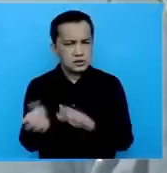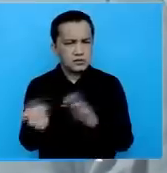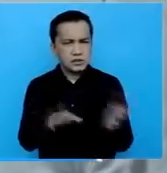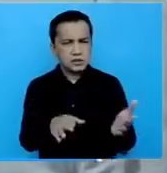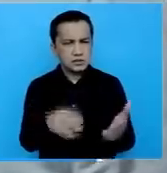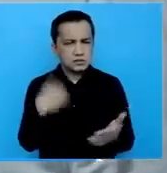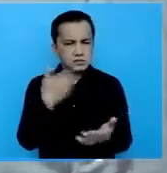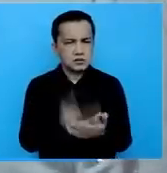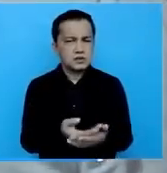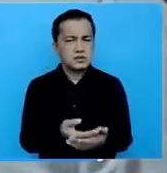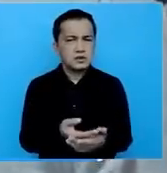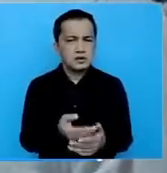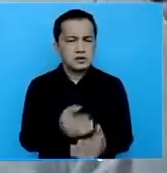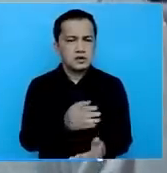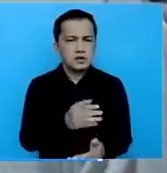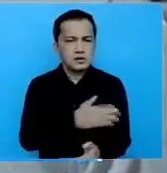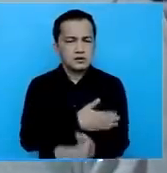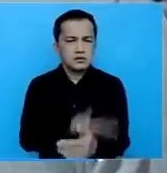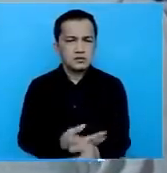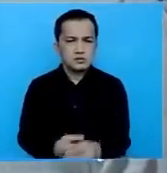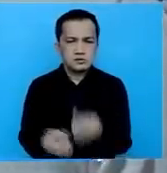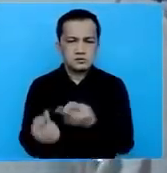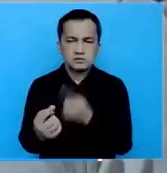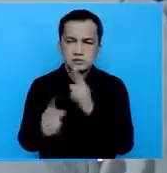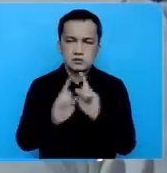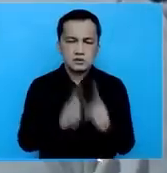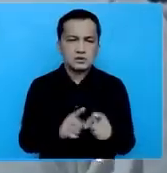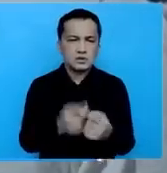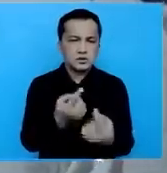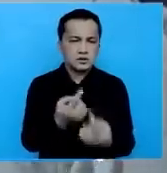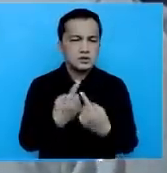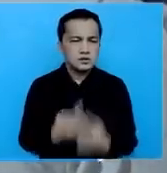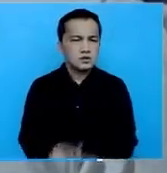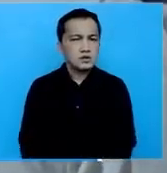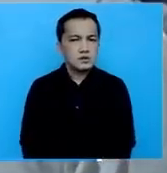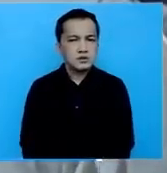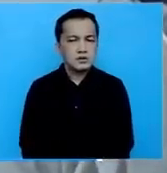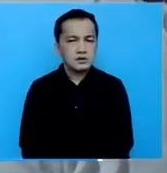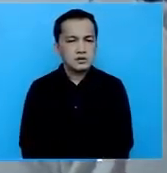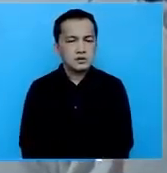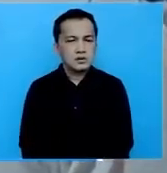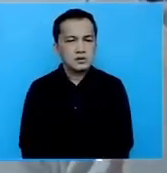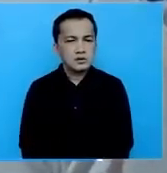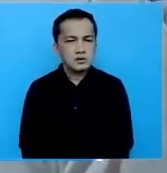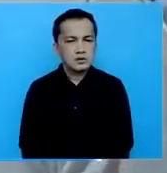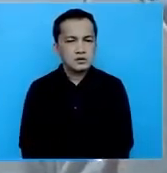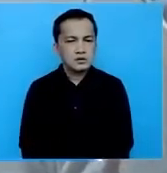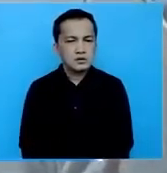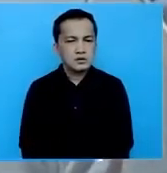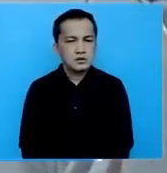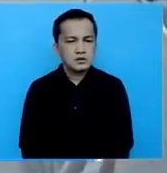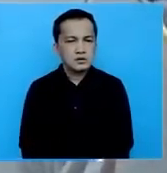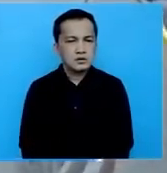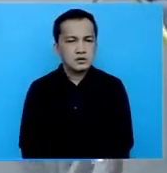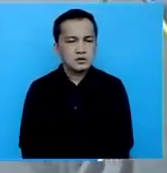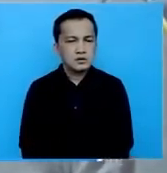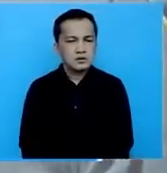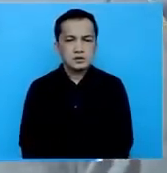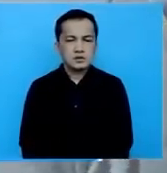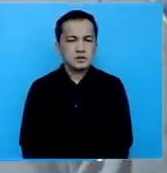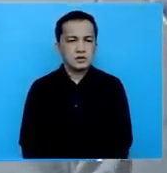anak ko?" Sabi ko sa kanya, din sagot niya sa akin, "Ma'am, hindi mo na ako magsalita sa